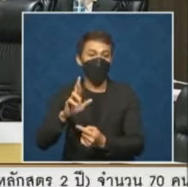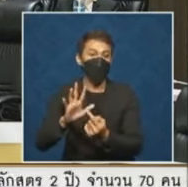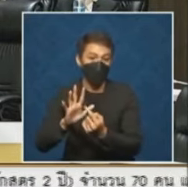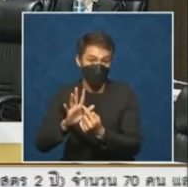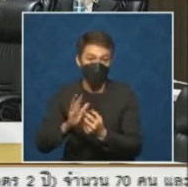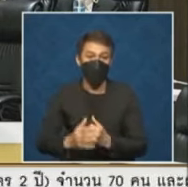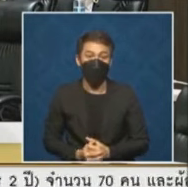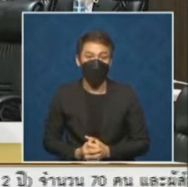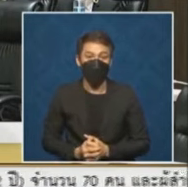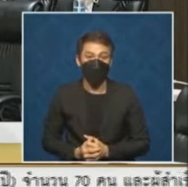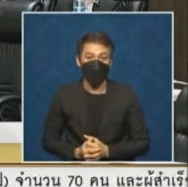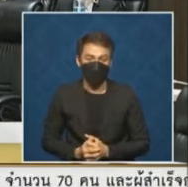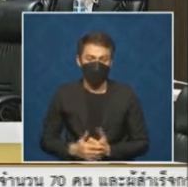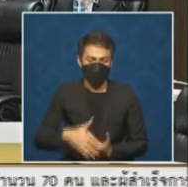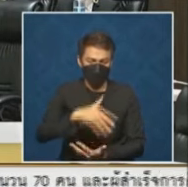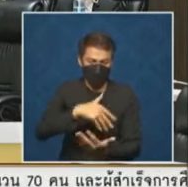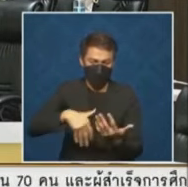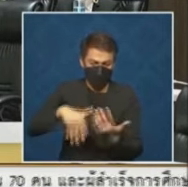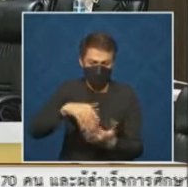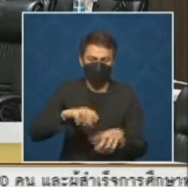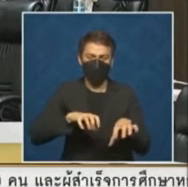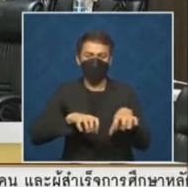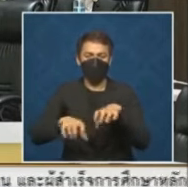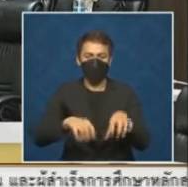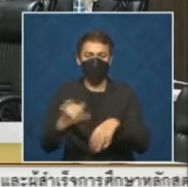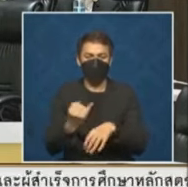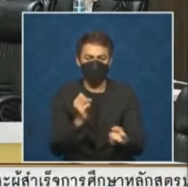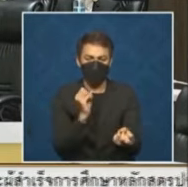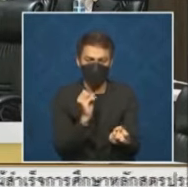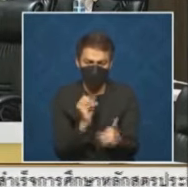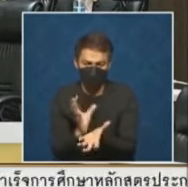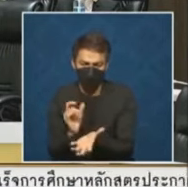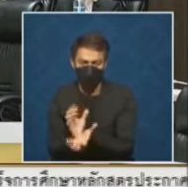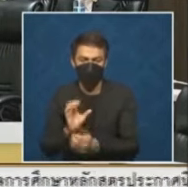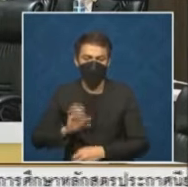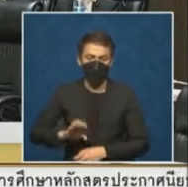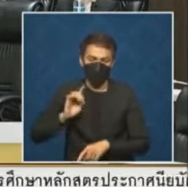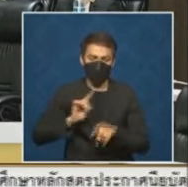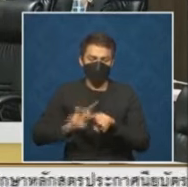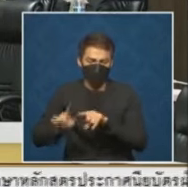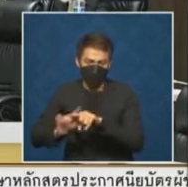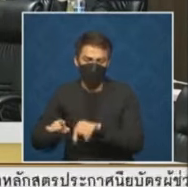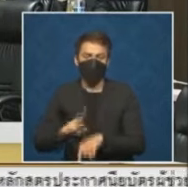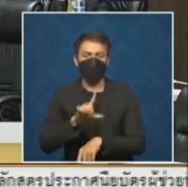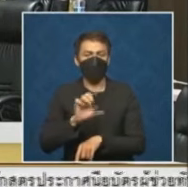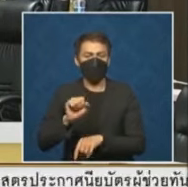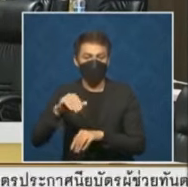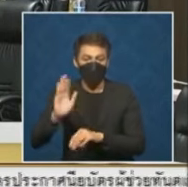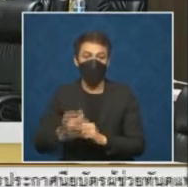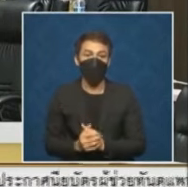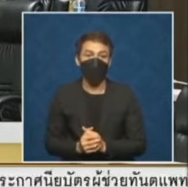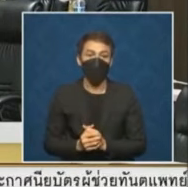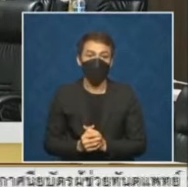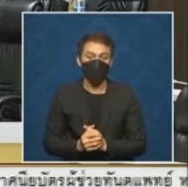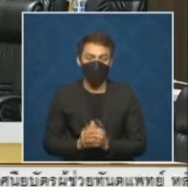ากหาเนื้อหนังที่เป็นสาระไม่ได้นะเลยงัวเงียง่วงงับหลับไปใหม ่